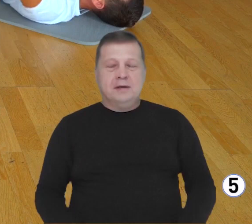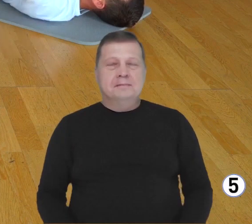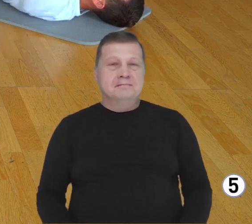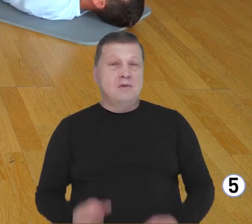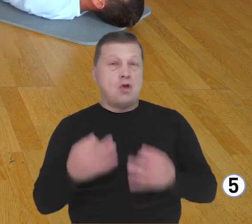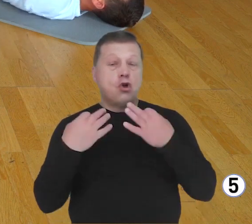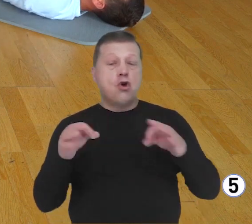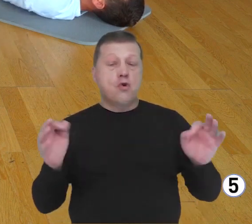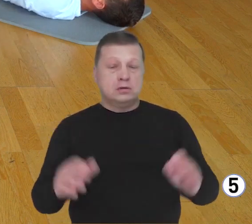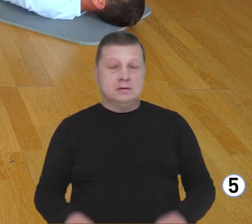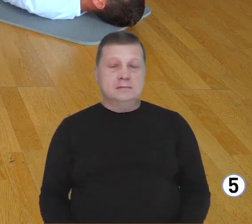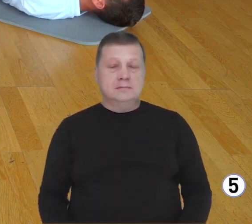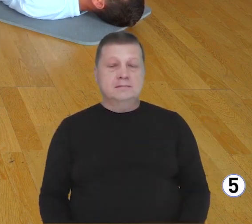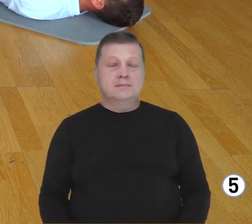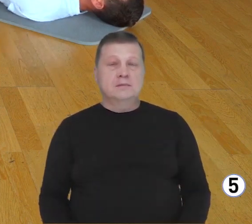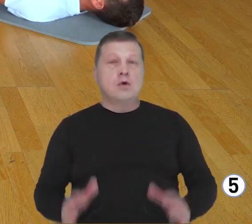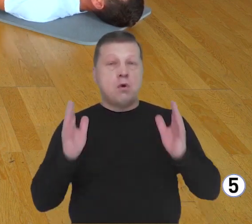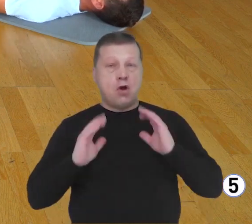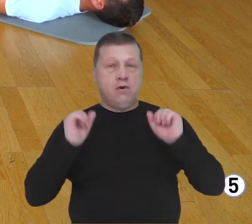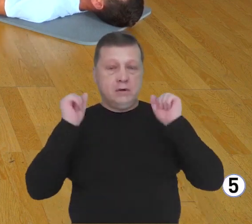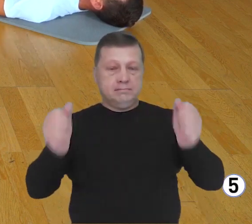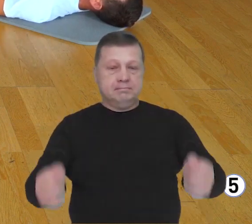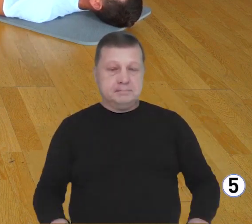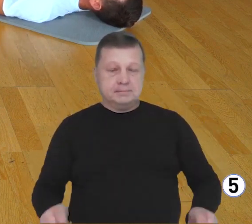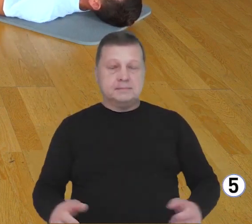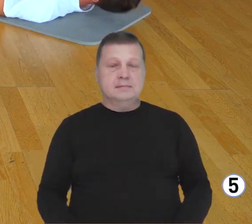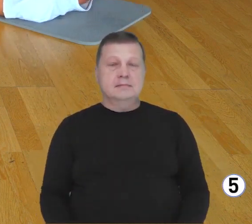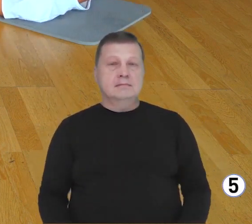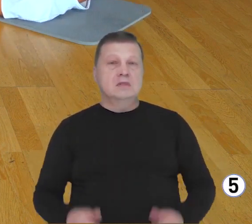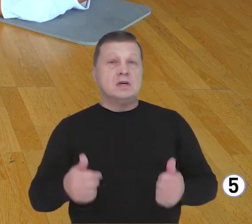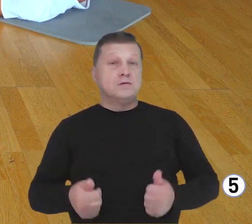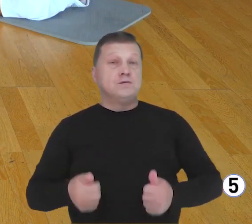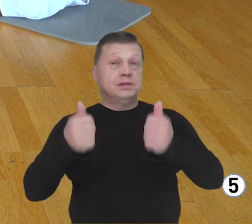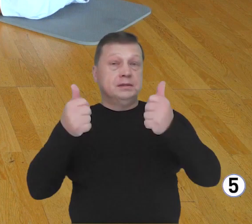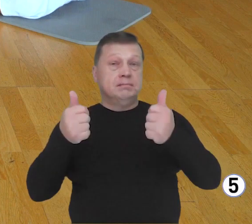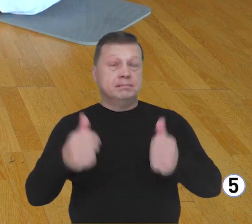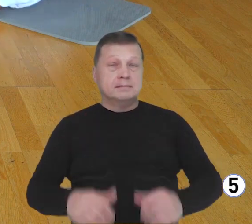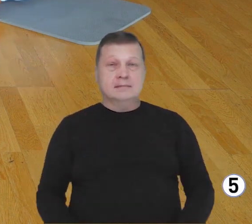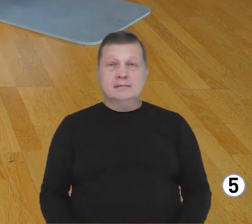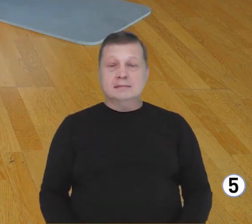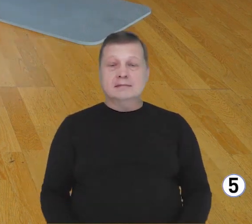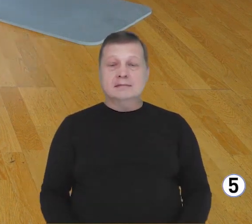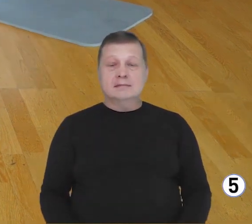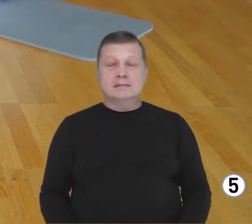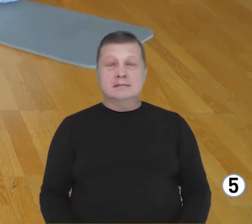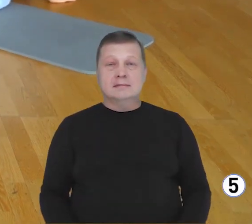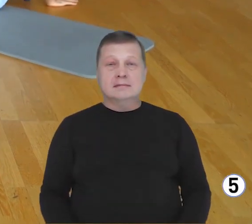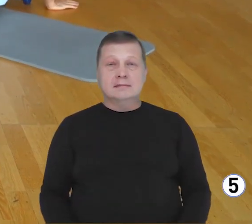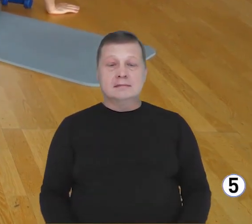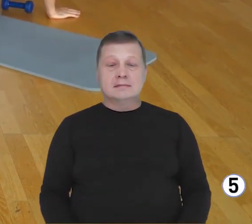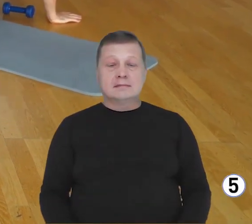Ok, i luz. I powolutku odkładamy hantelki. Wstajemy.